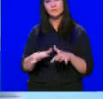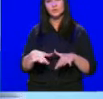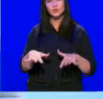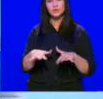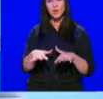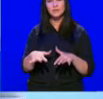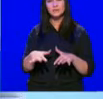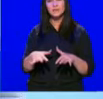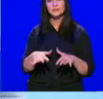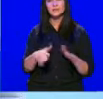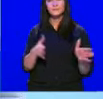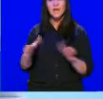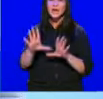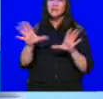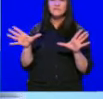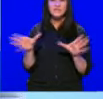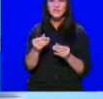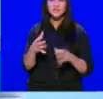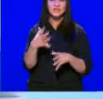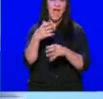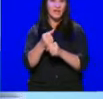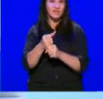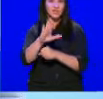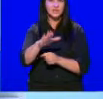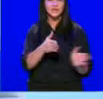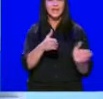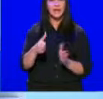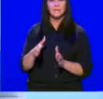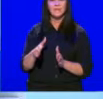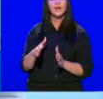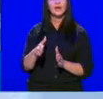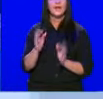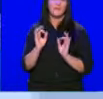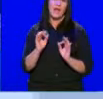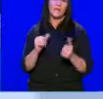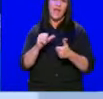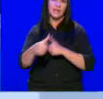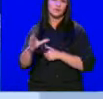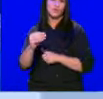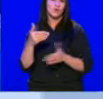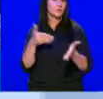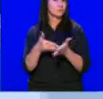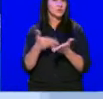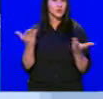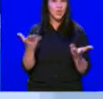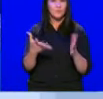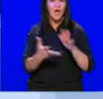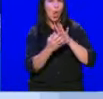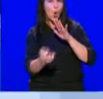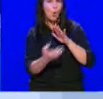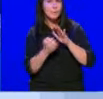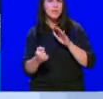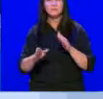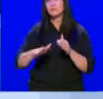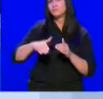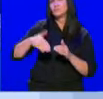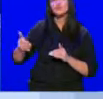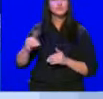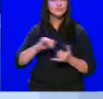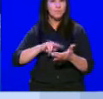виждате? То така най-лесно да се говори. Защо? Да копираме някакъв чужд модел,